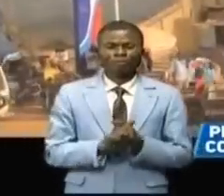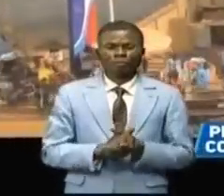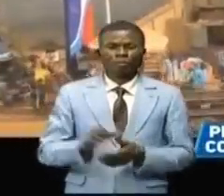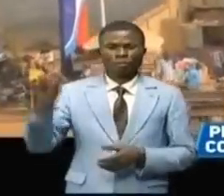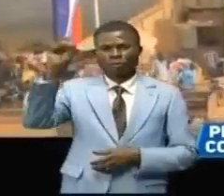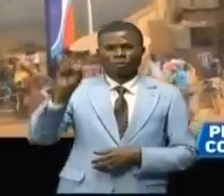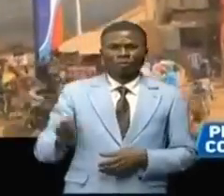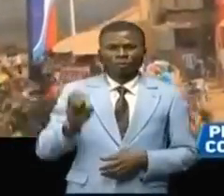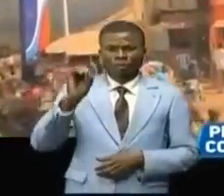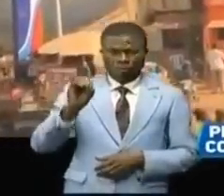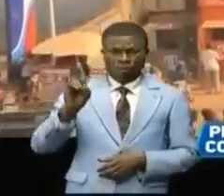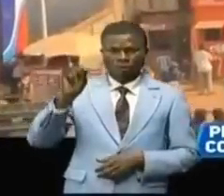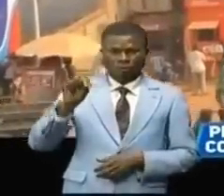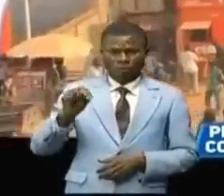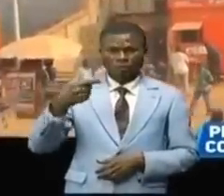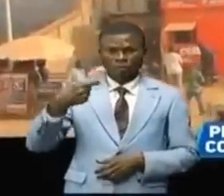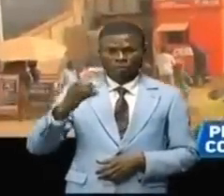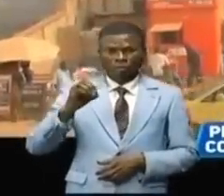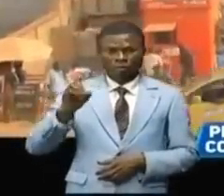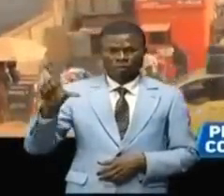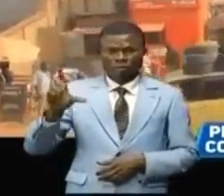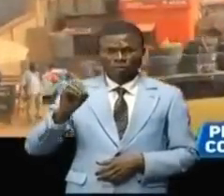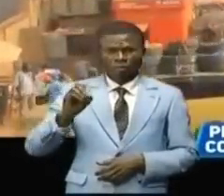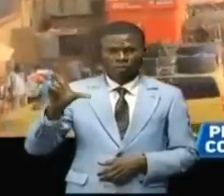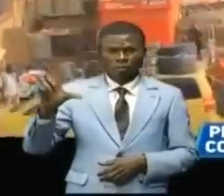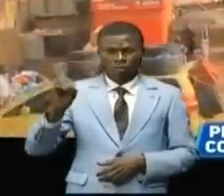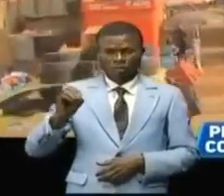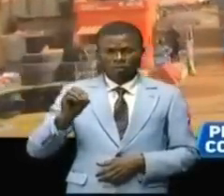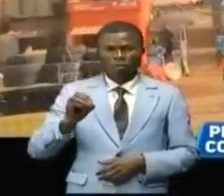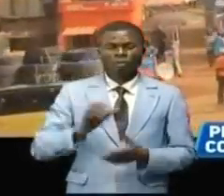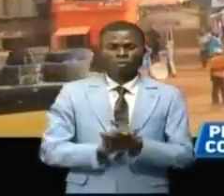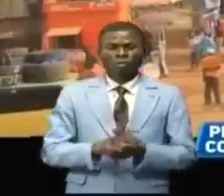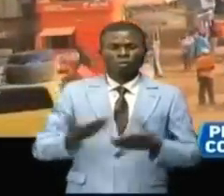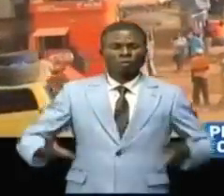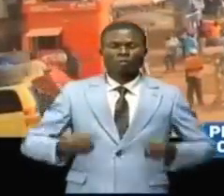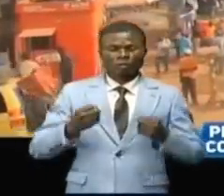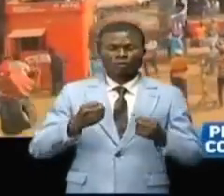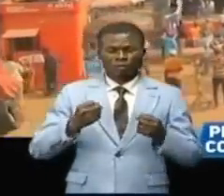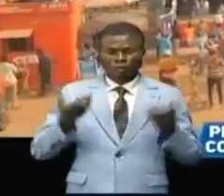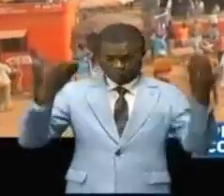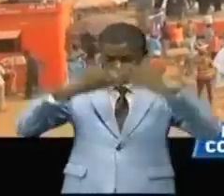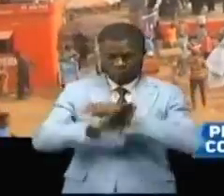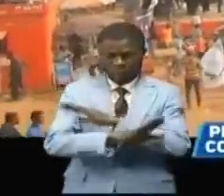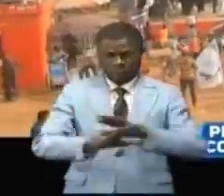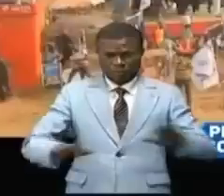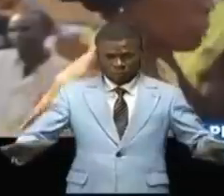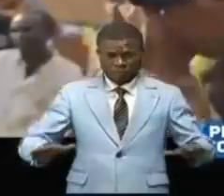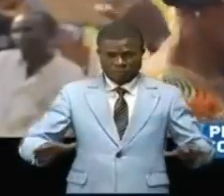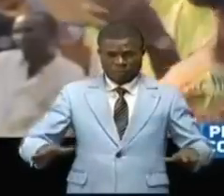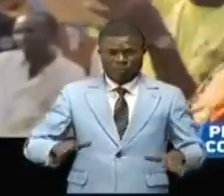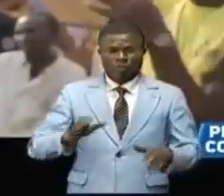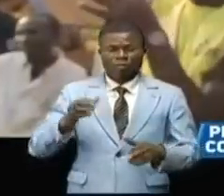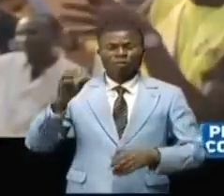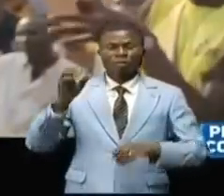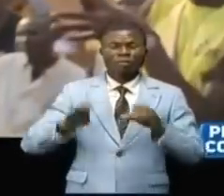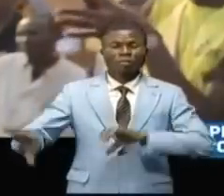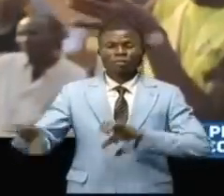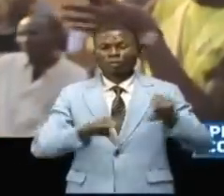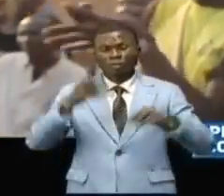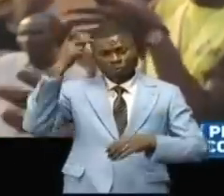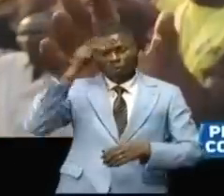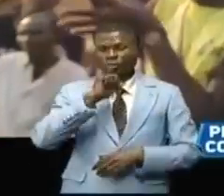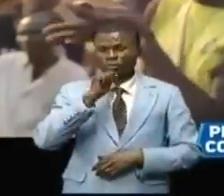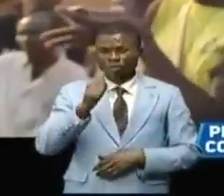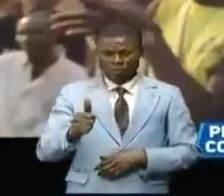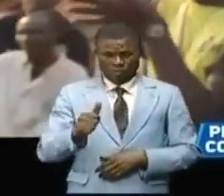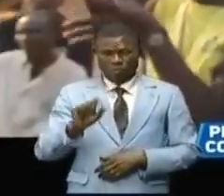Songololo sort des oubliettes, crie la population. À Songololo, il n'y a aucune activité économique. La vie